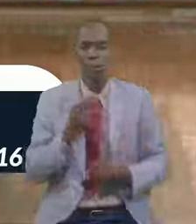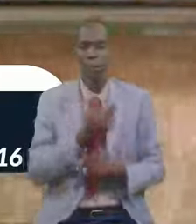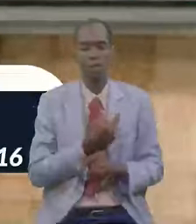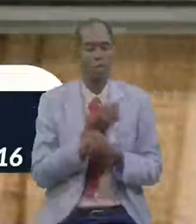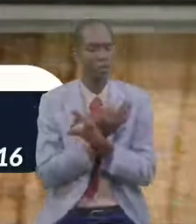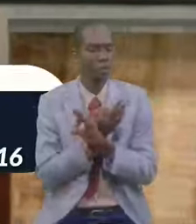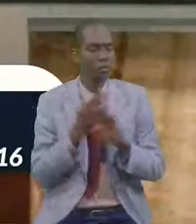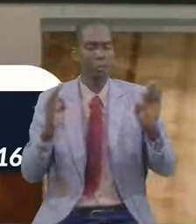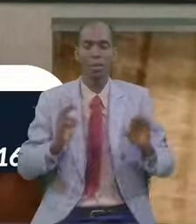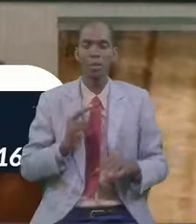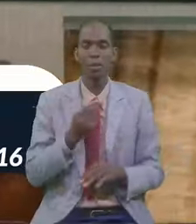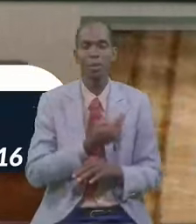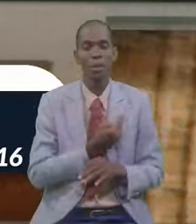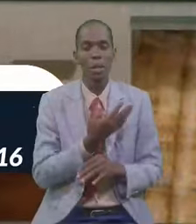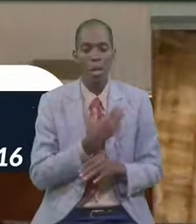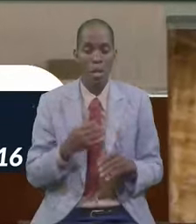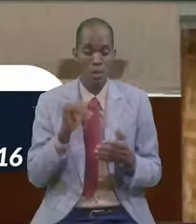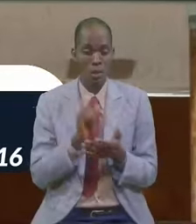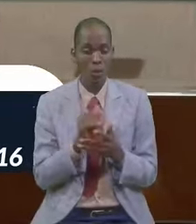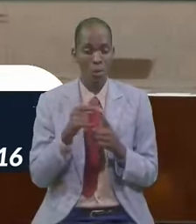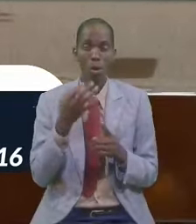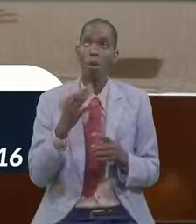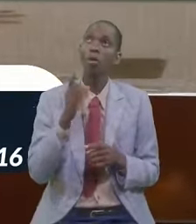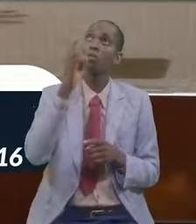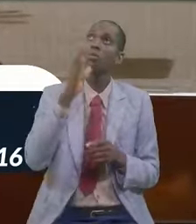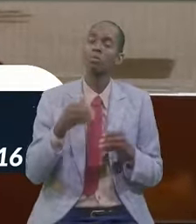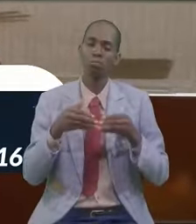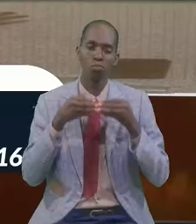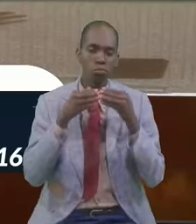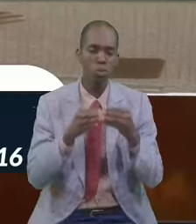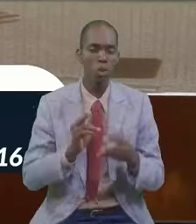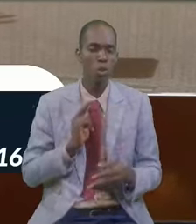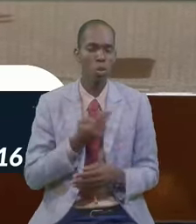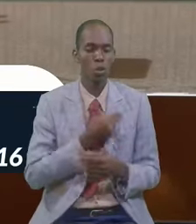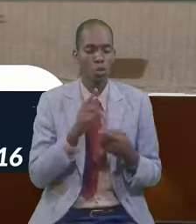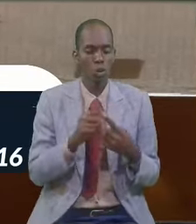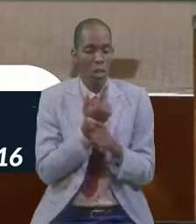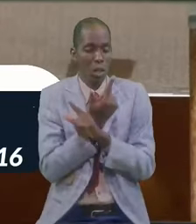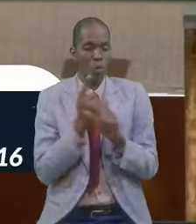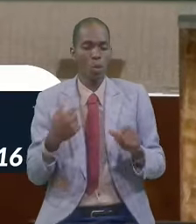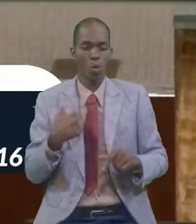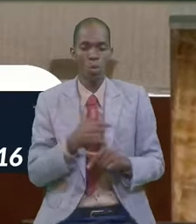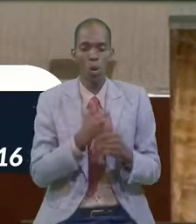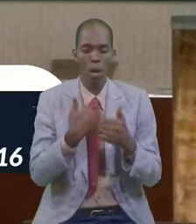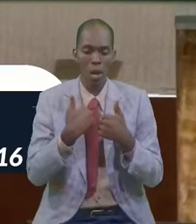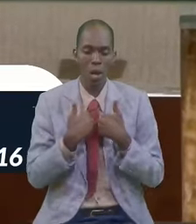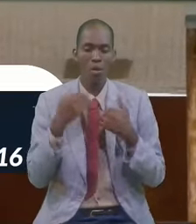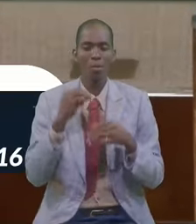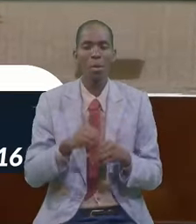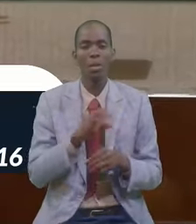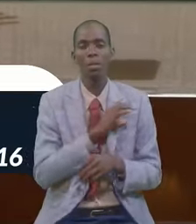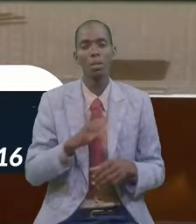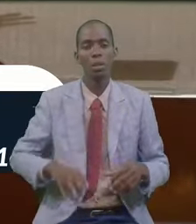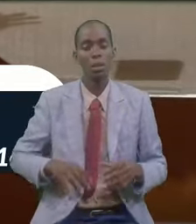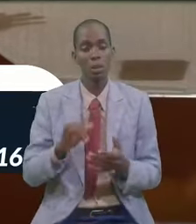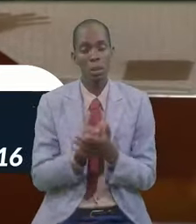nous affranchit et nous conduit à la liberté que nous avons en Christ. C'est pourquoi c'est dit